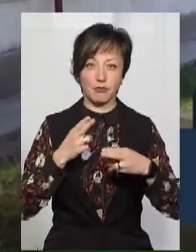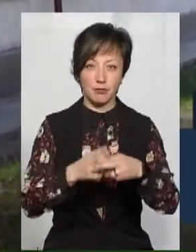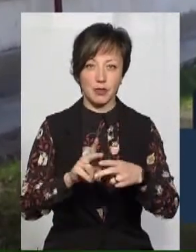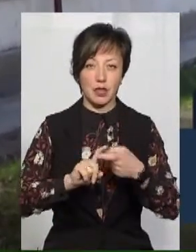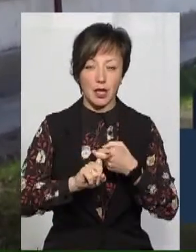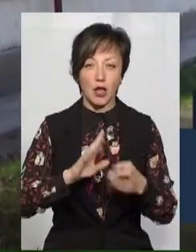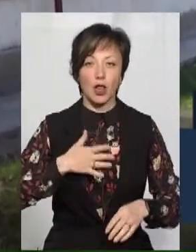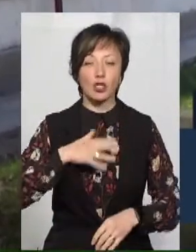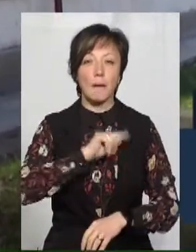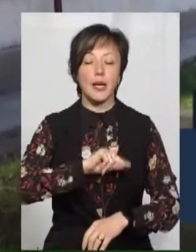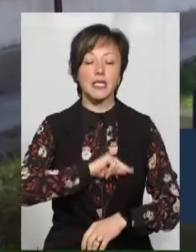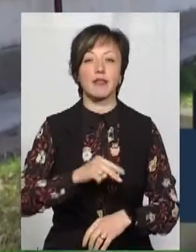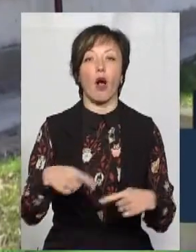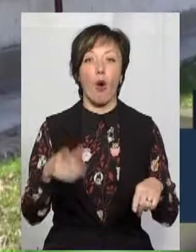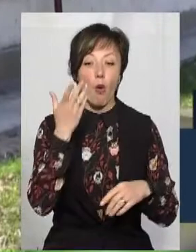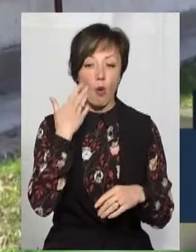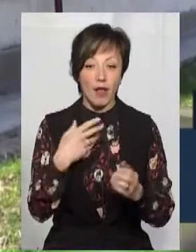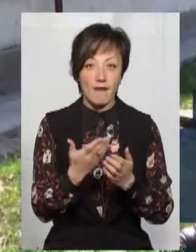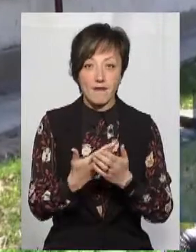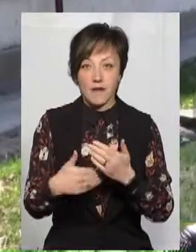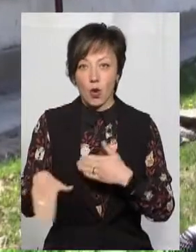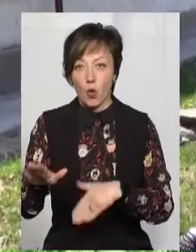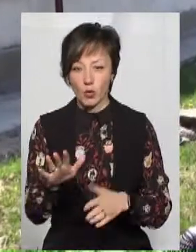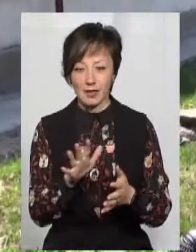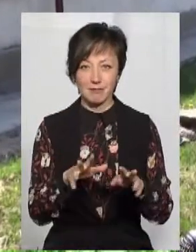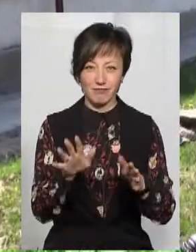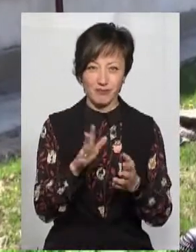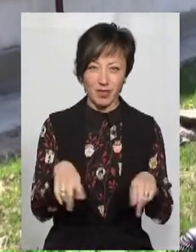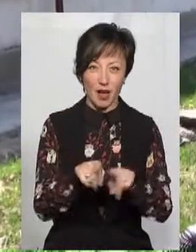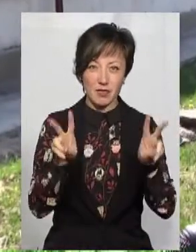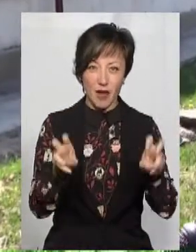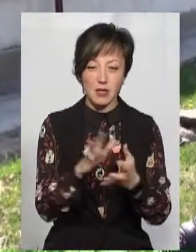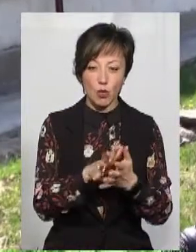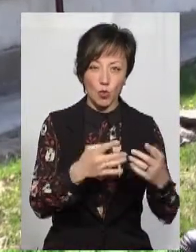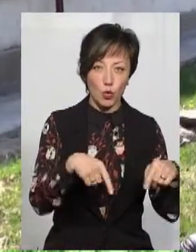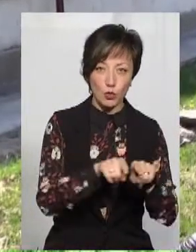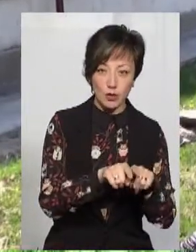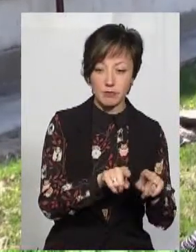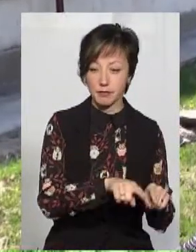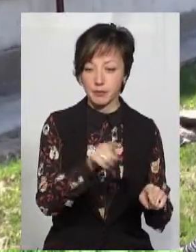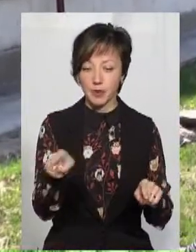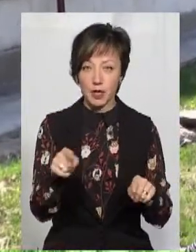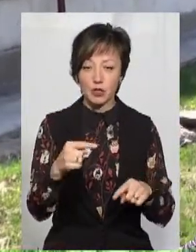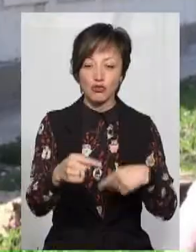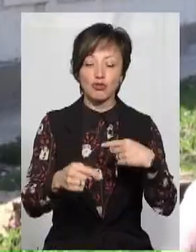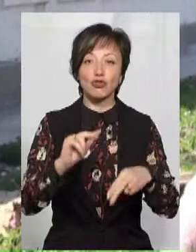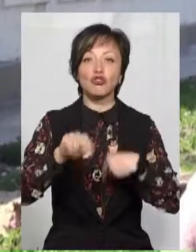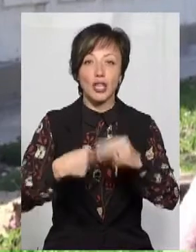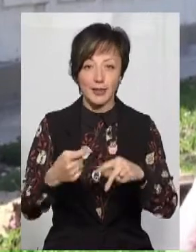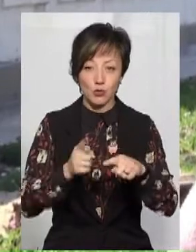вони виходять із так званої забрудненої зони від інфікованих хворих, вони проходять через таку рамку.